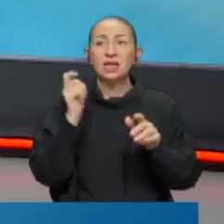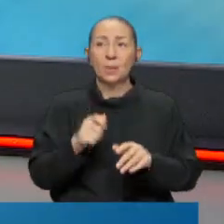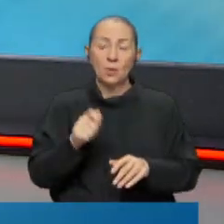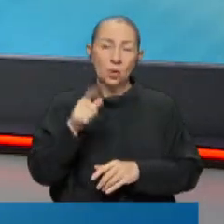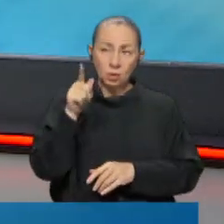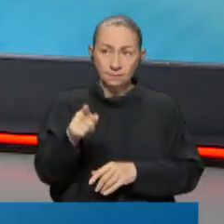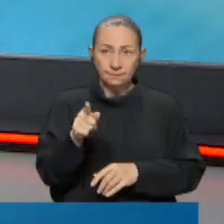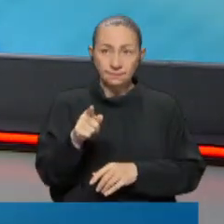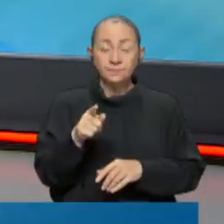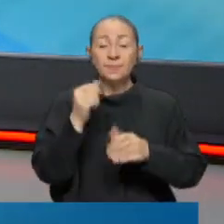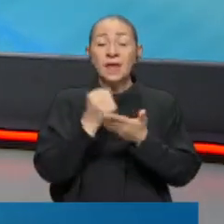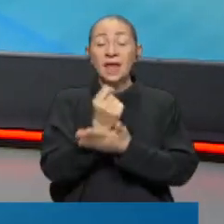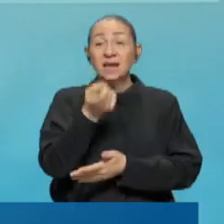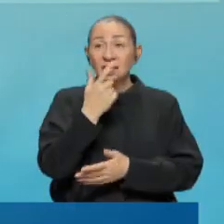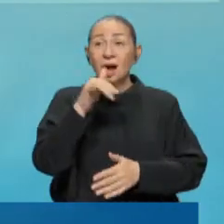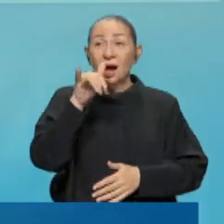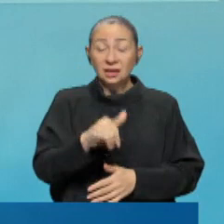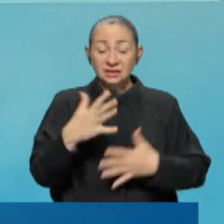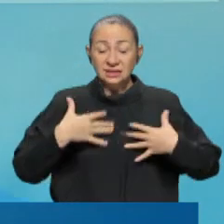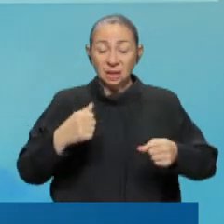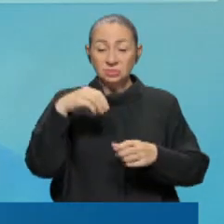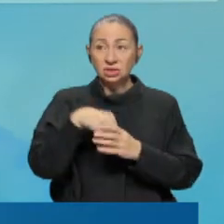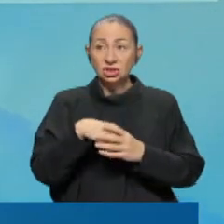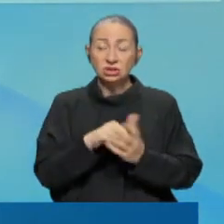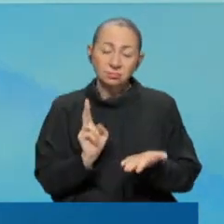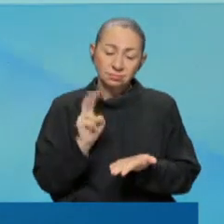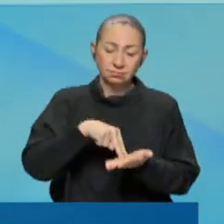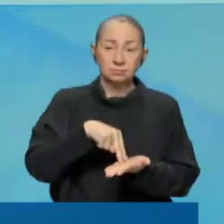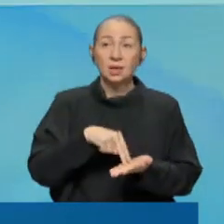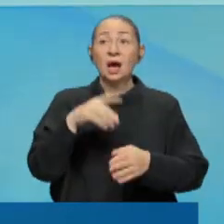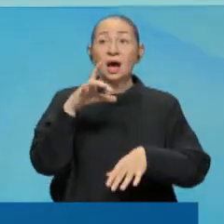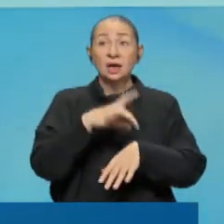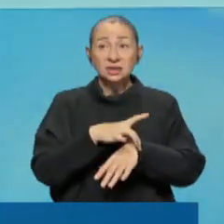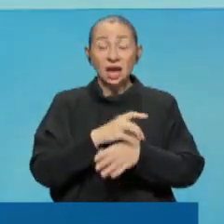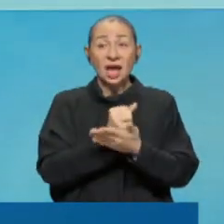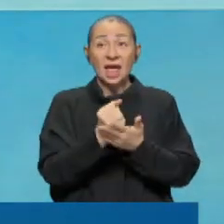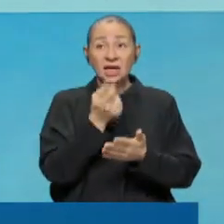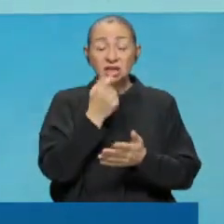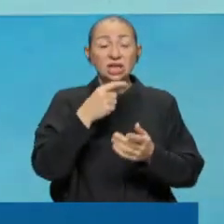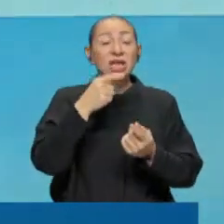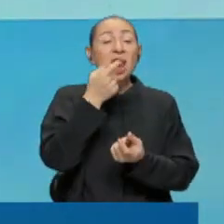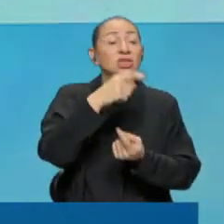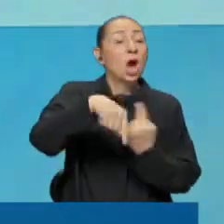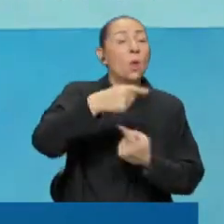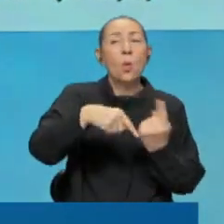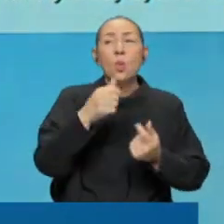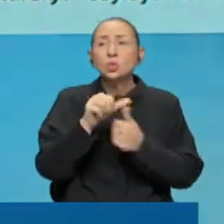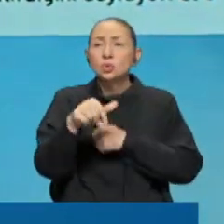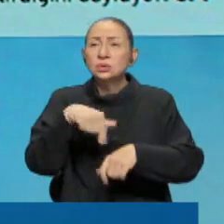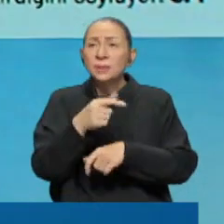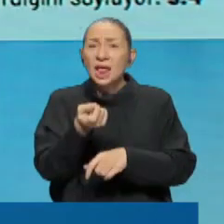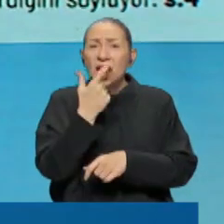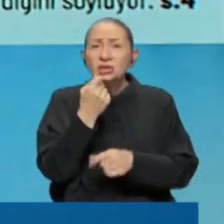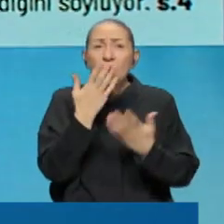gerçekleştirecekler Eczacılar hakları ve sağlığımız için ayakta hasta ve Eczacı ilaç arıyor uzun zamandır